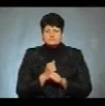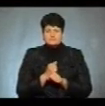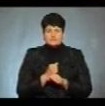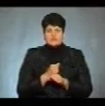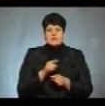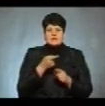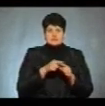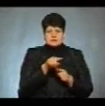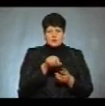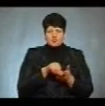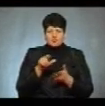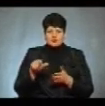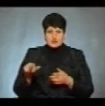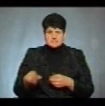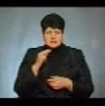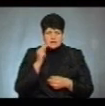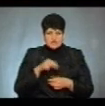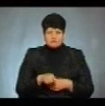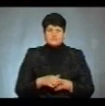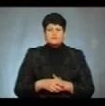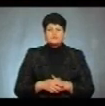вказаних учасників і підтверджує